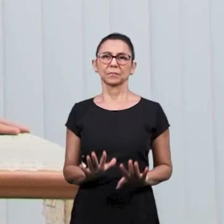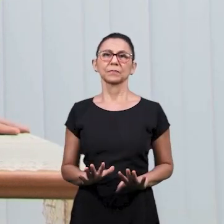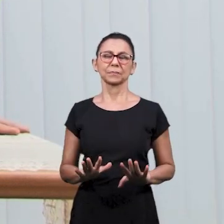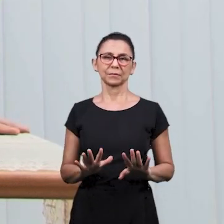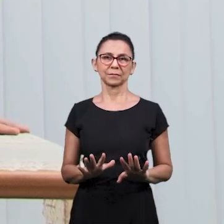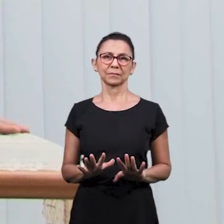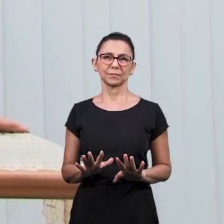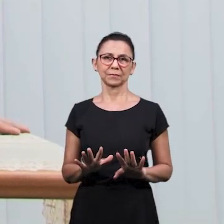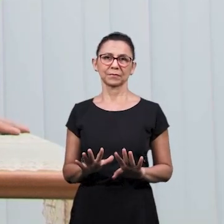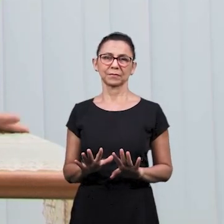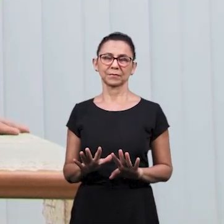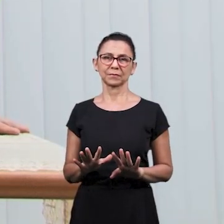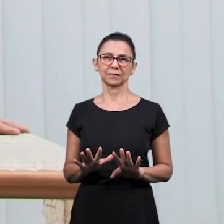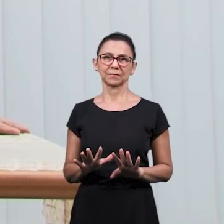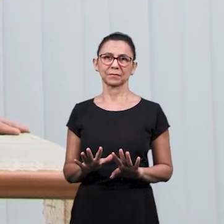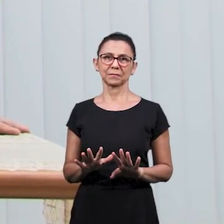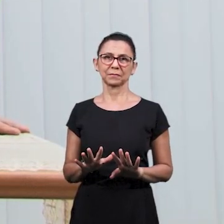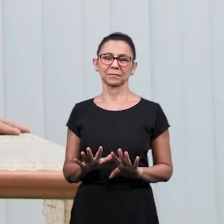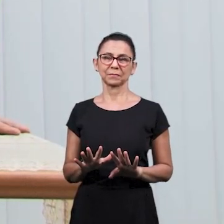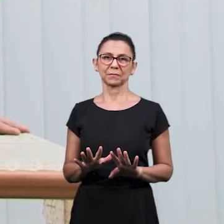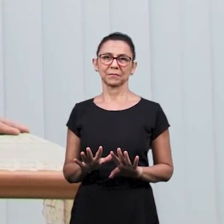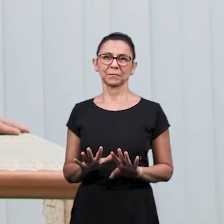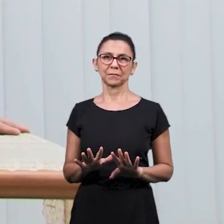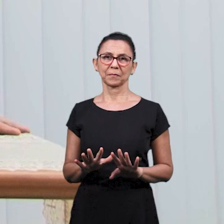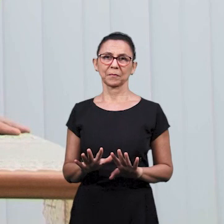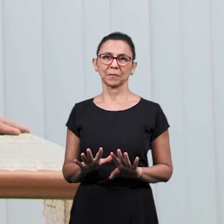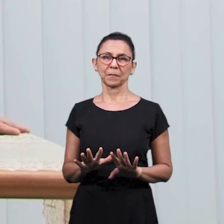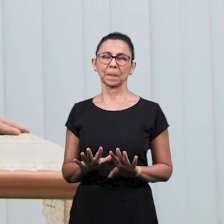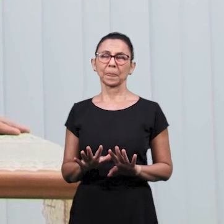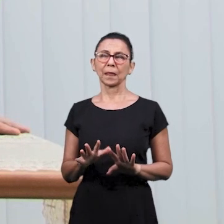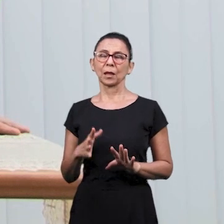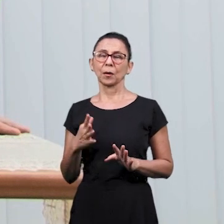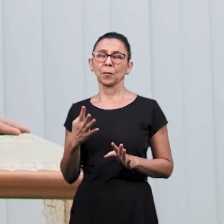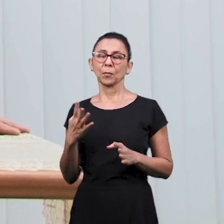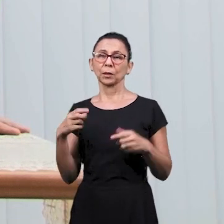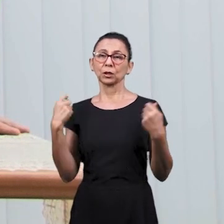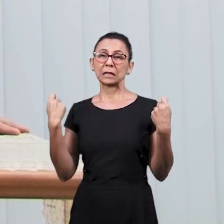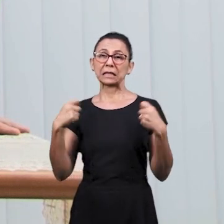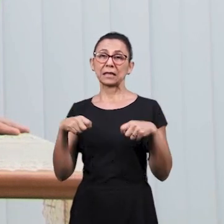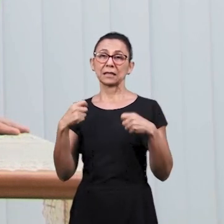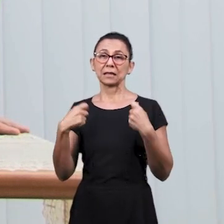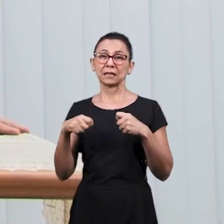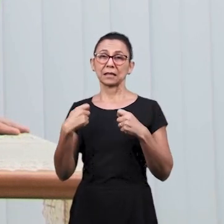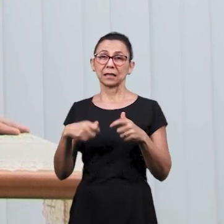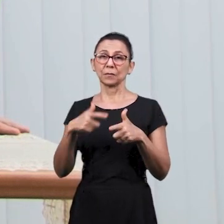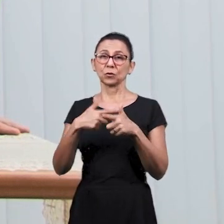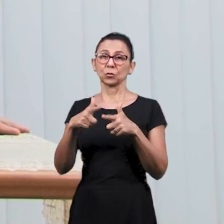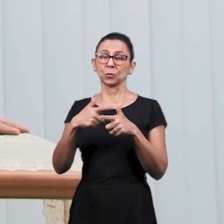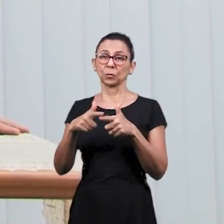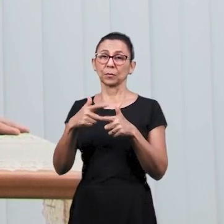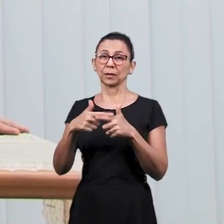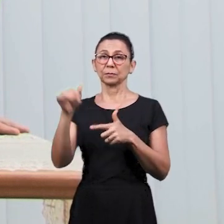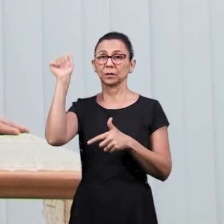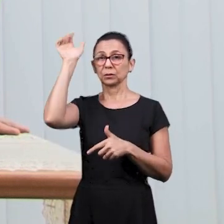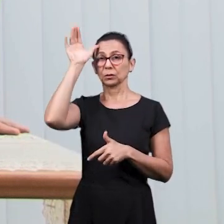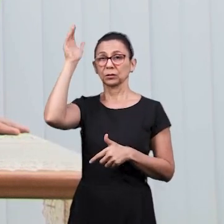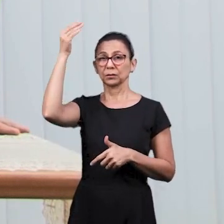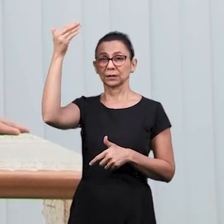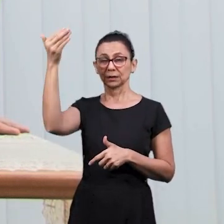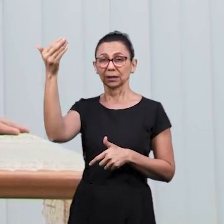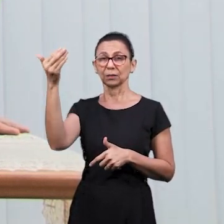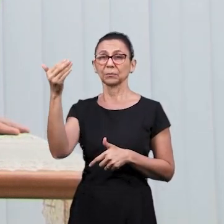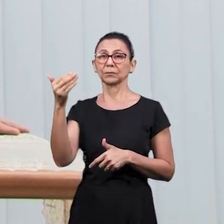это благословение, чтобы мы могли получить ответы, которые